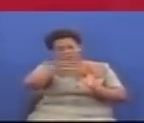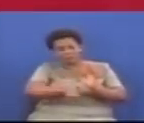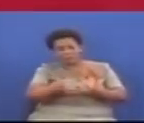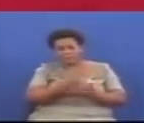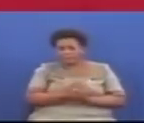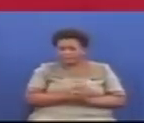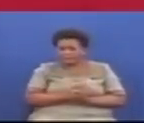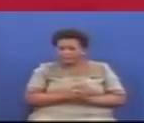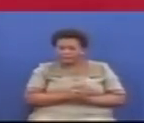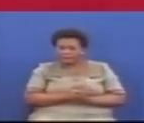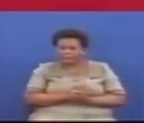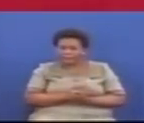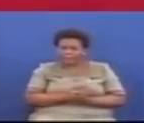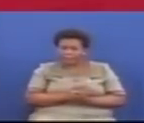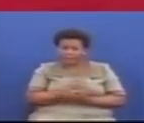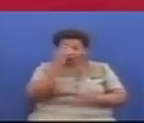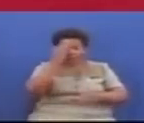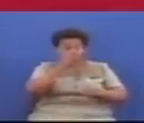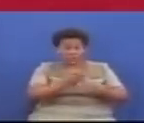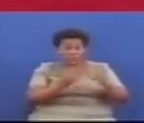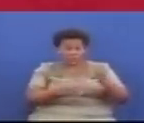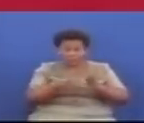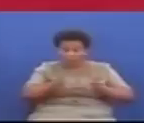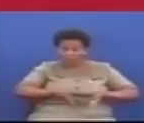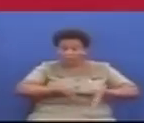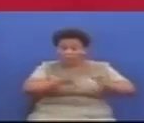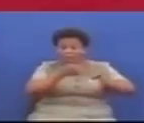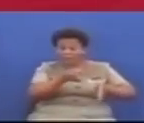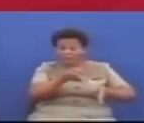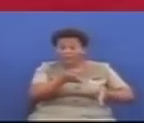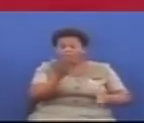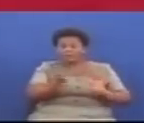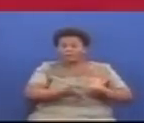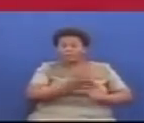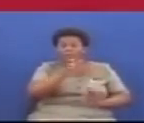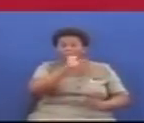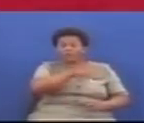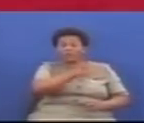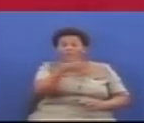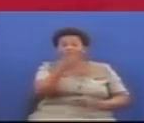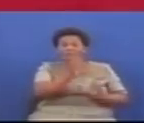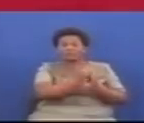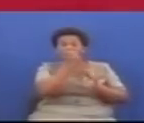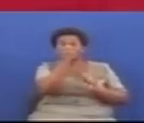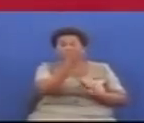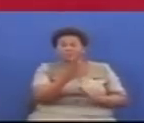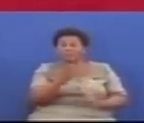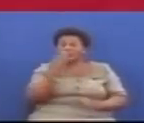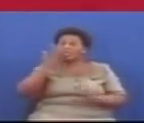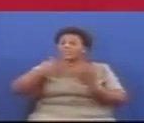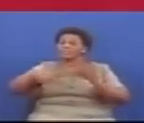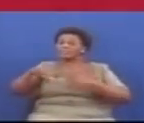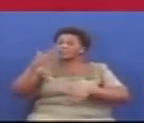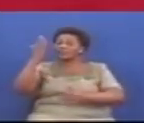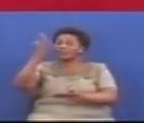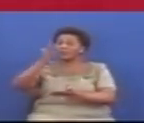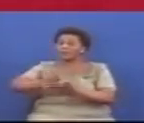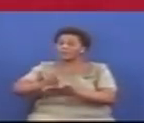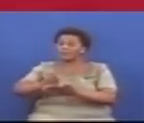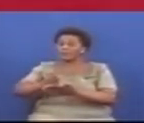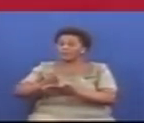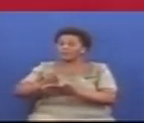Mheshimiwa Spika, ujenzi wa barabara hii ulianza tarehe 5 Aprili mwaka 2013 na ilipaswa kukamilika tarehe 16 Mei